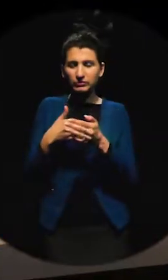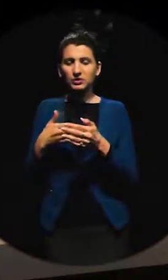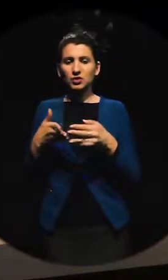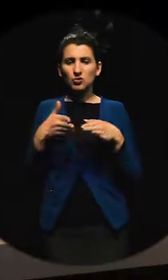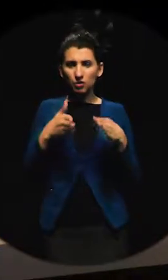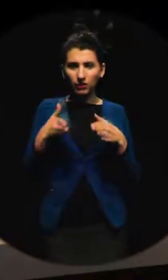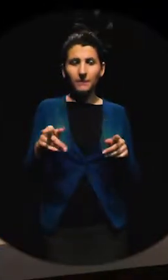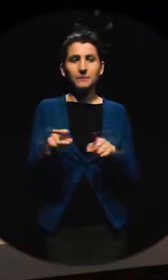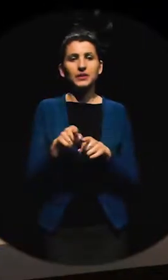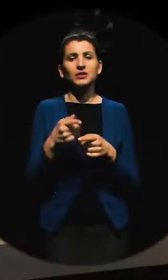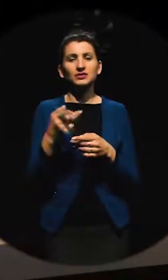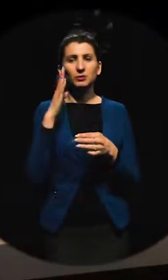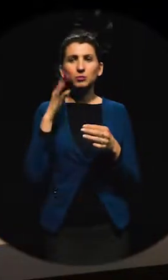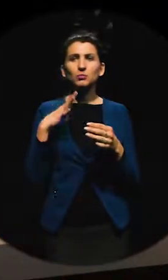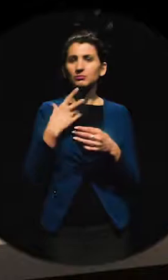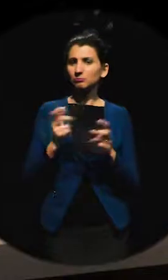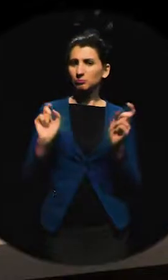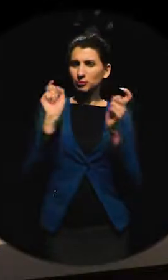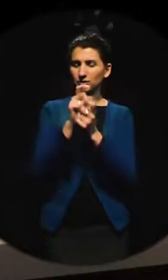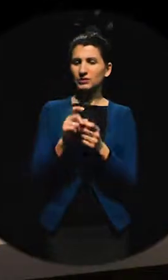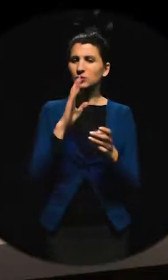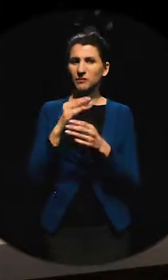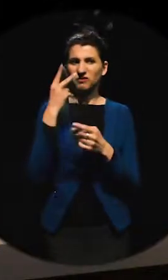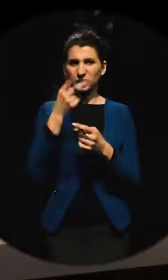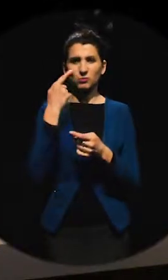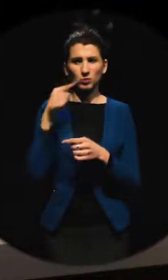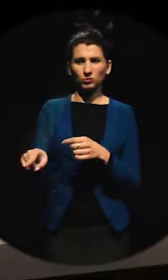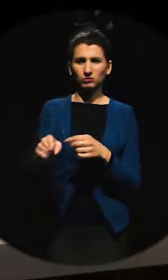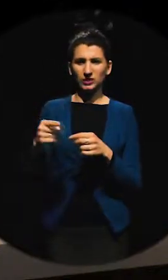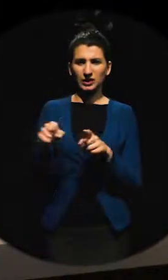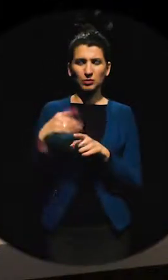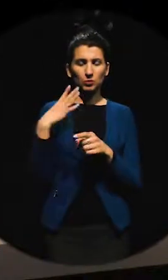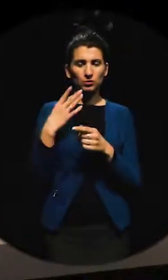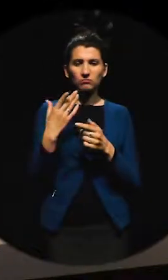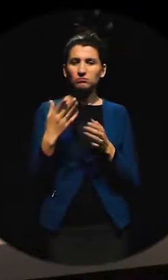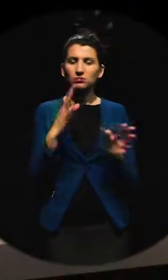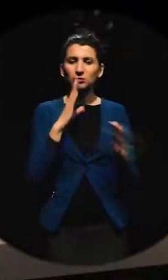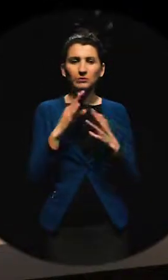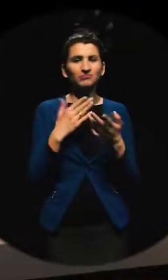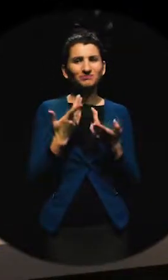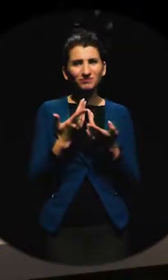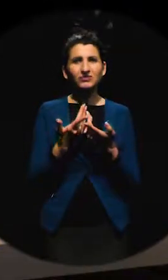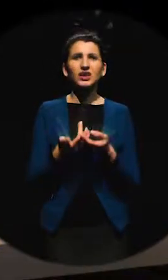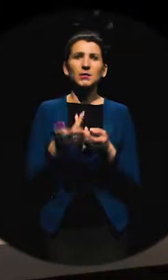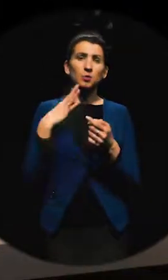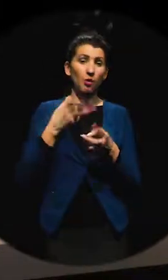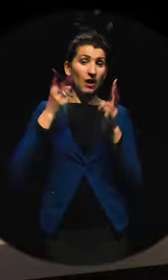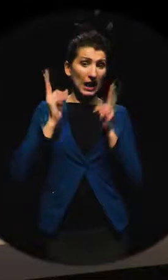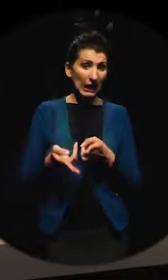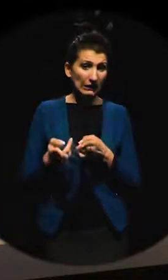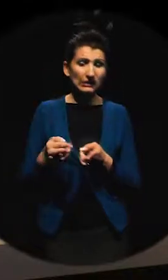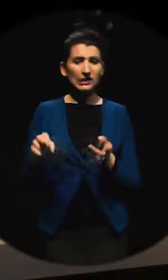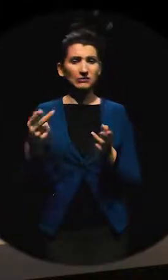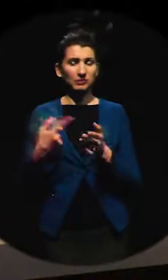przypinały się do tych autobusów. Jakby to były takie protesty, w których stosowano również środki nie do końca legalne z punktu widzenia